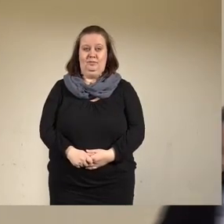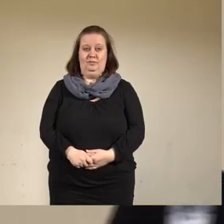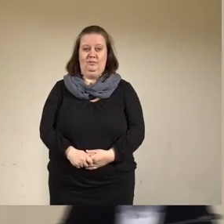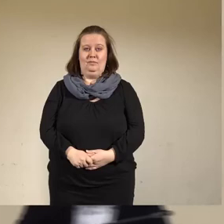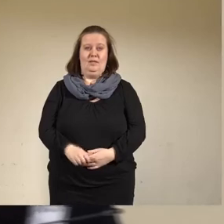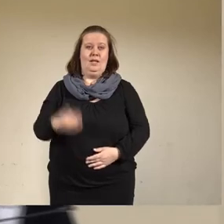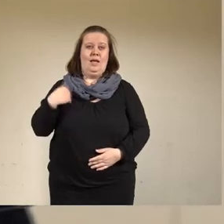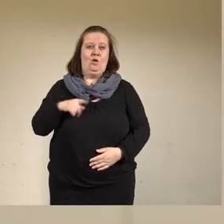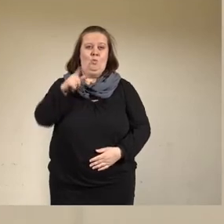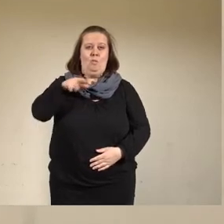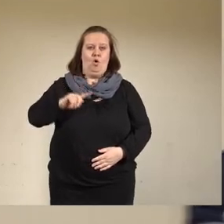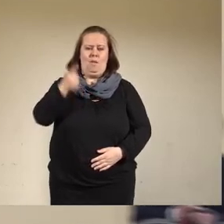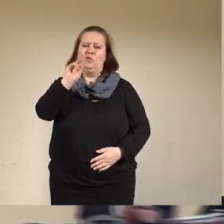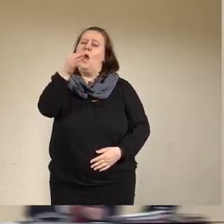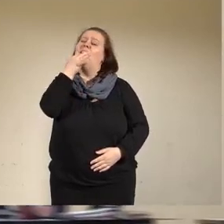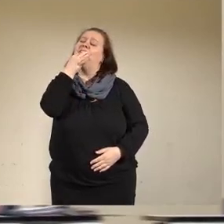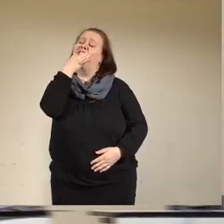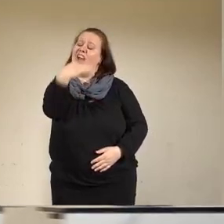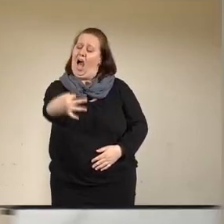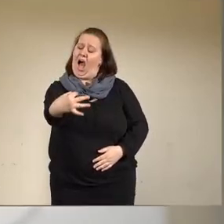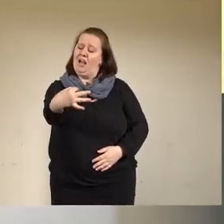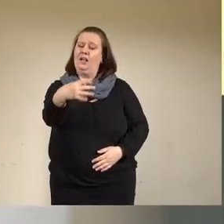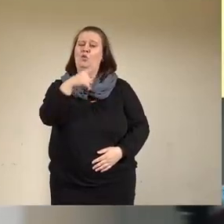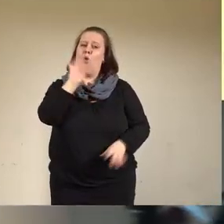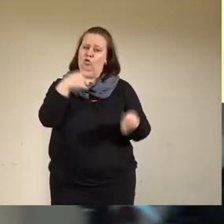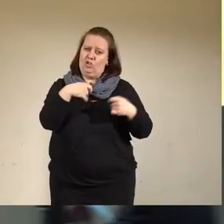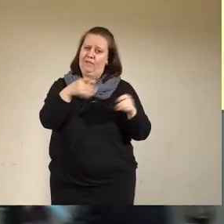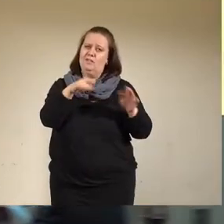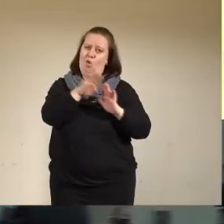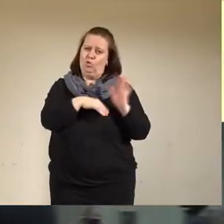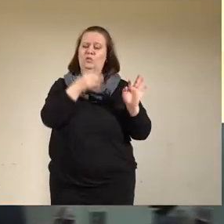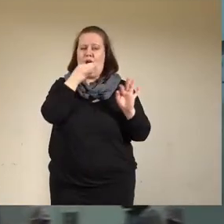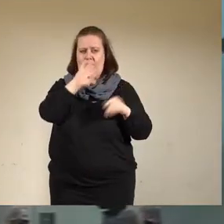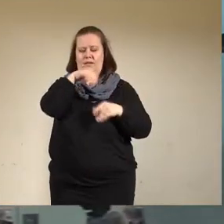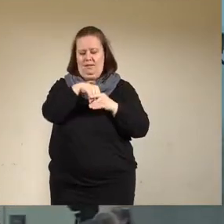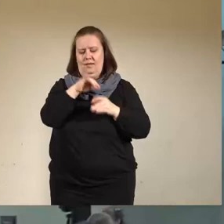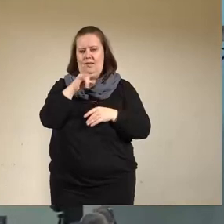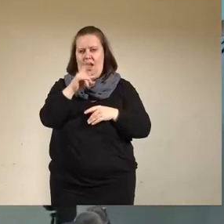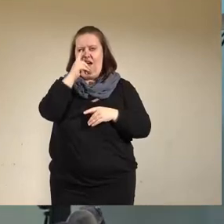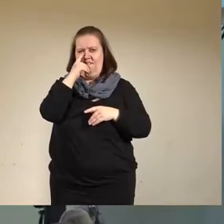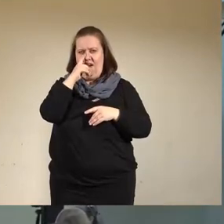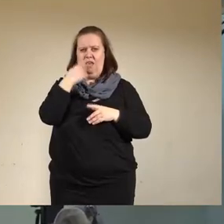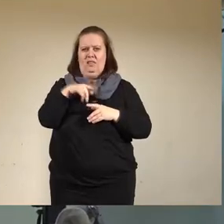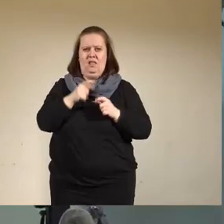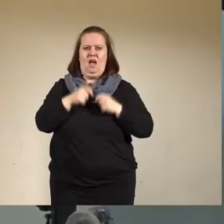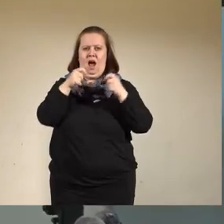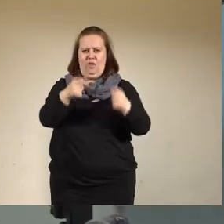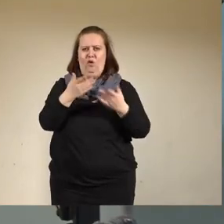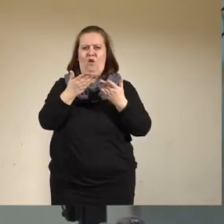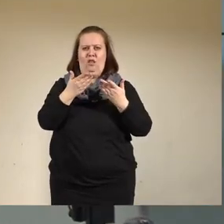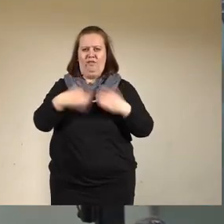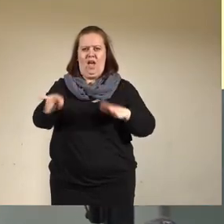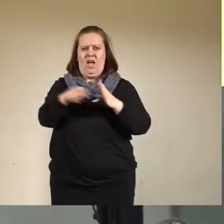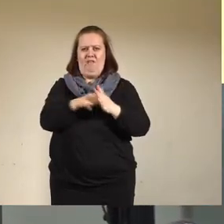Herr Oberbürgermeister, ich habe nur eine Frage, die auch eine Geschäftsordnungsfrage ist. Wenn über den Antrag der Freien